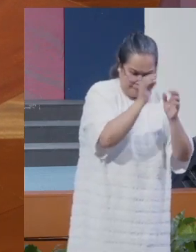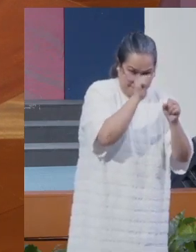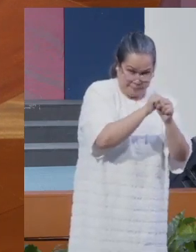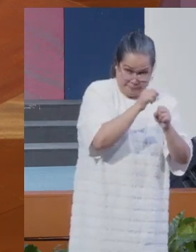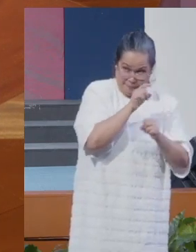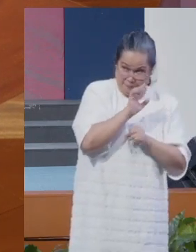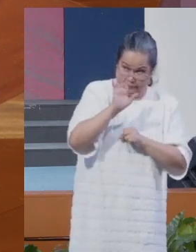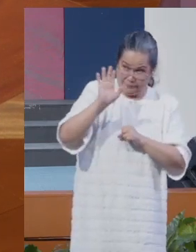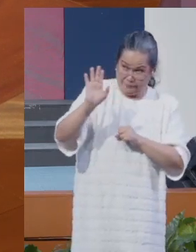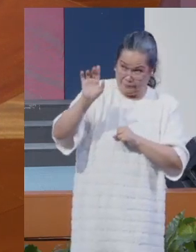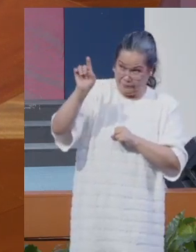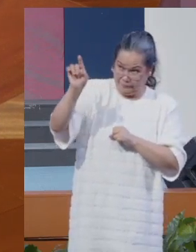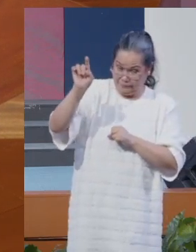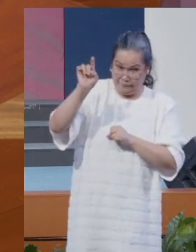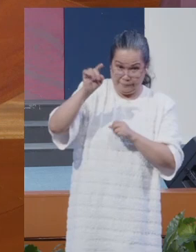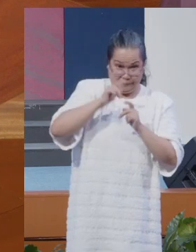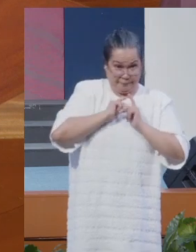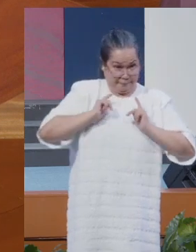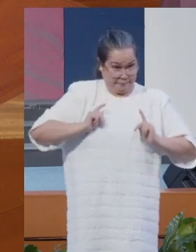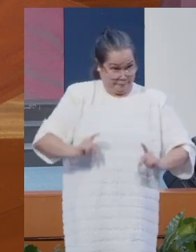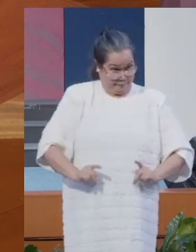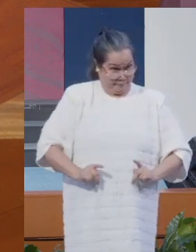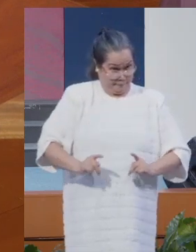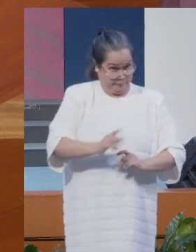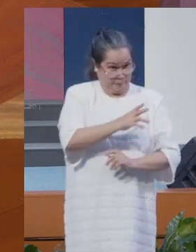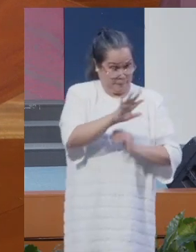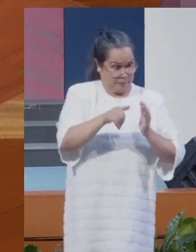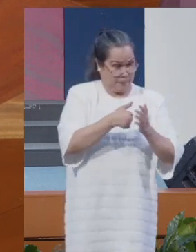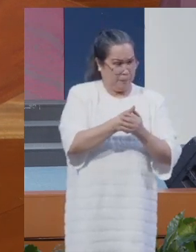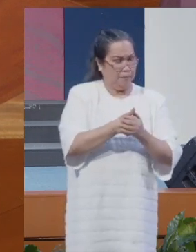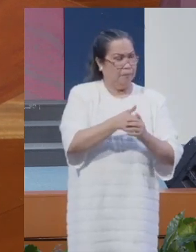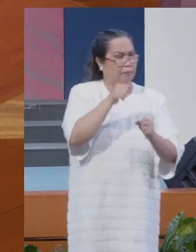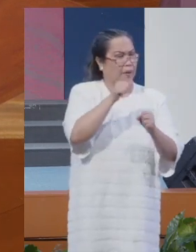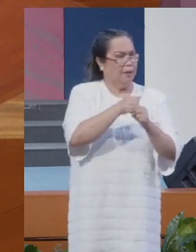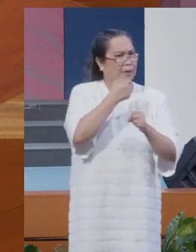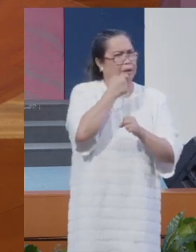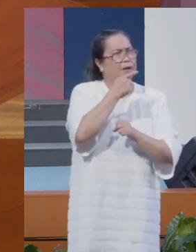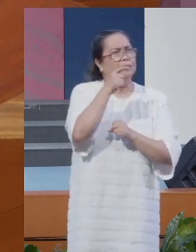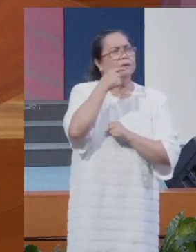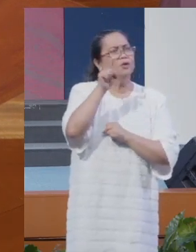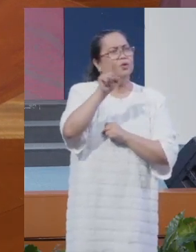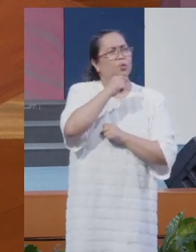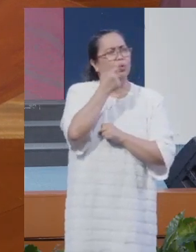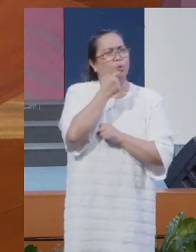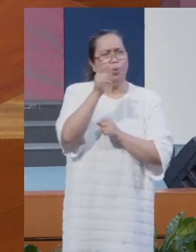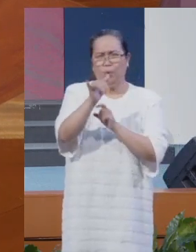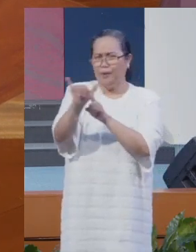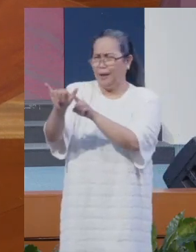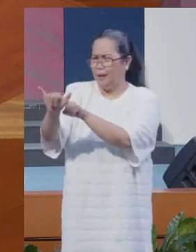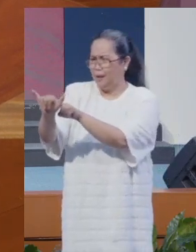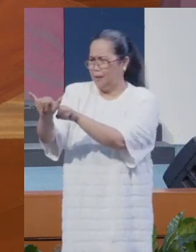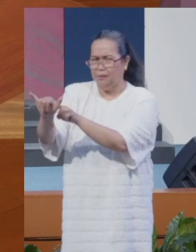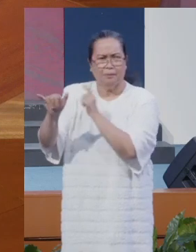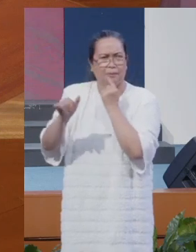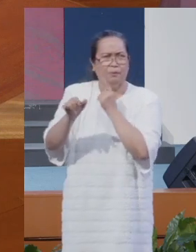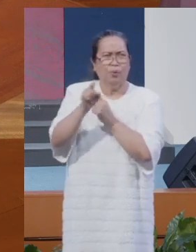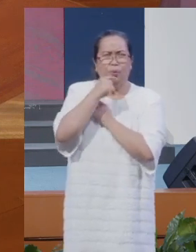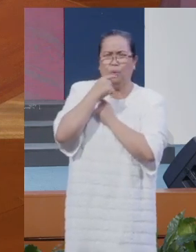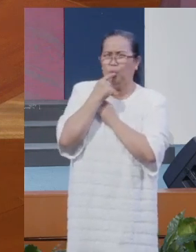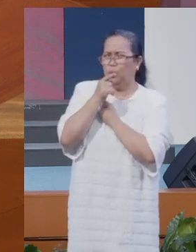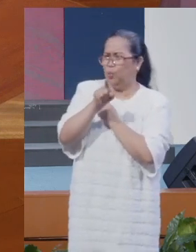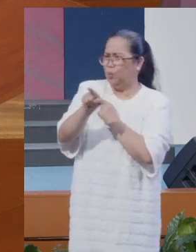the disciples of the Pharisees." So, and they said to him, sino yung they? Kung babasahin po